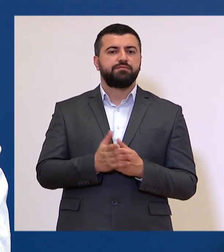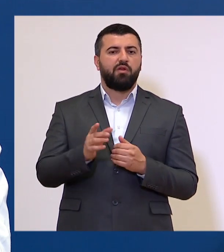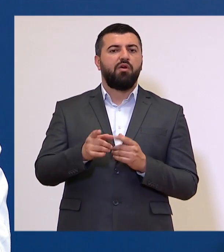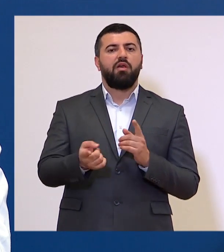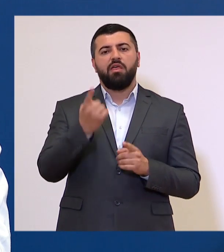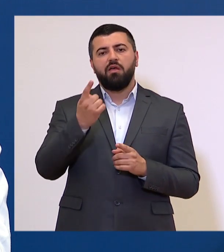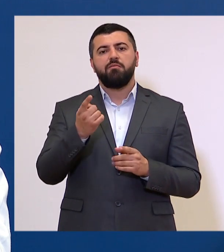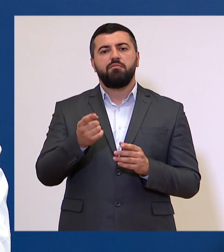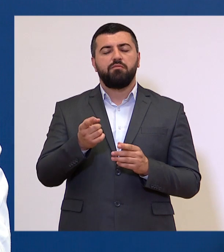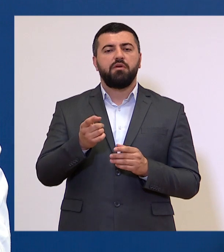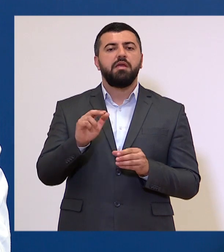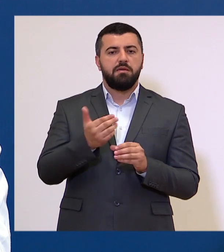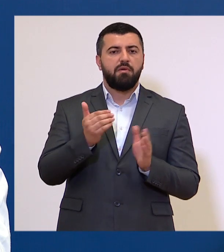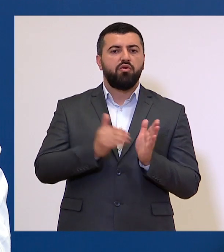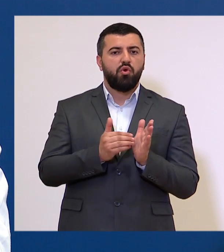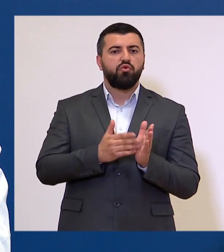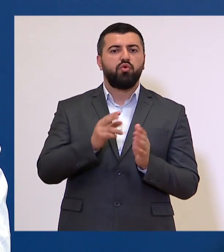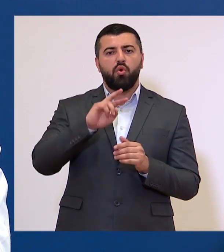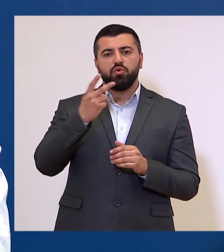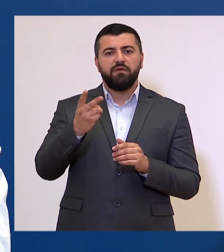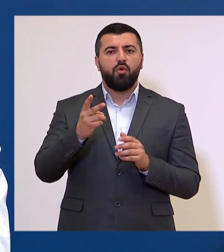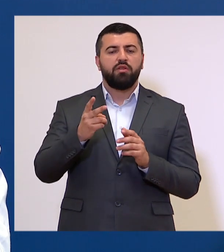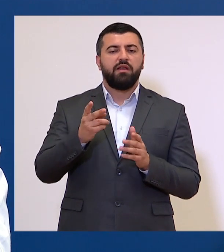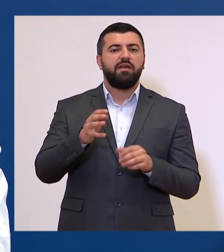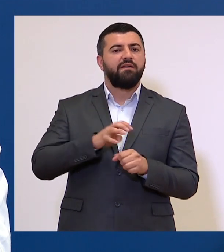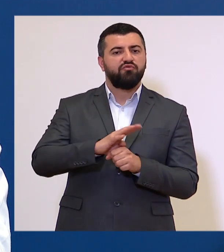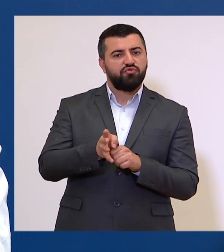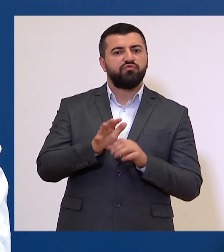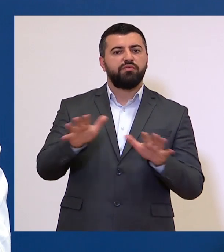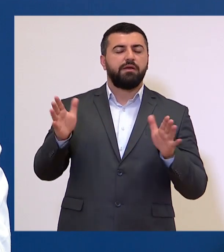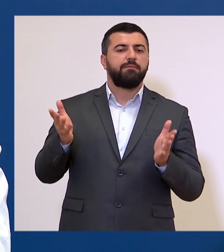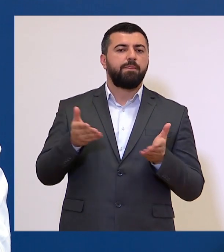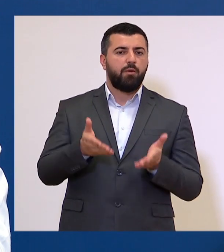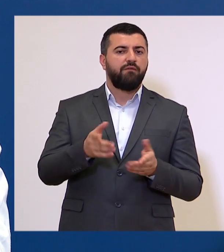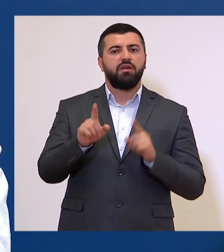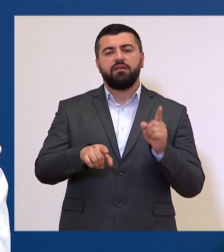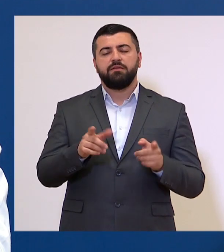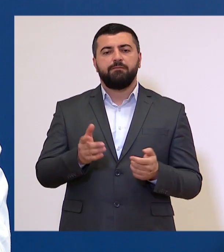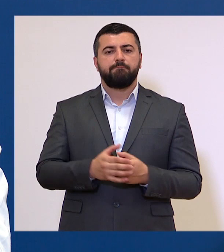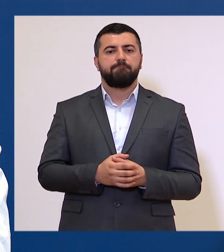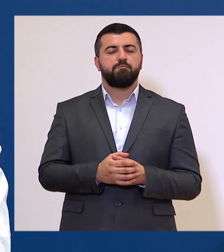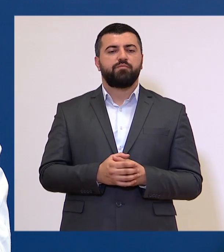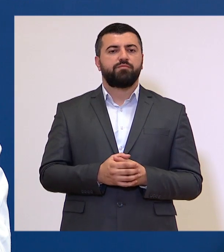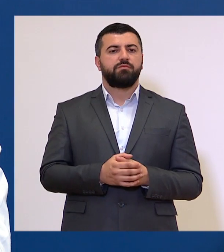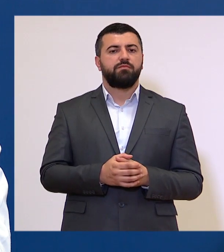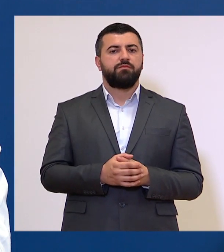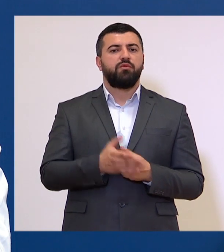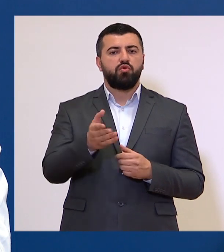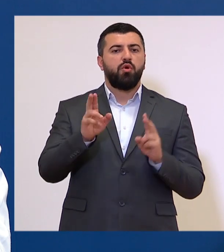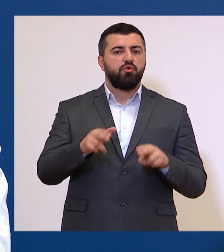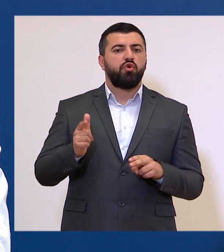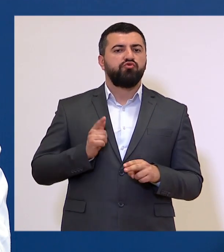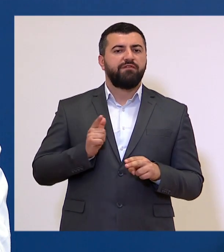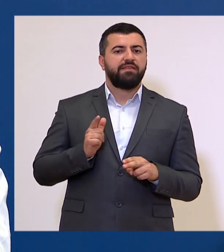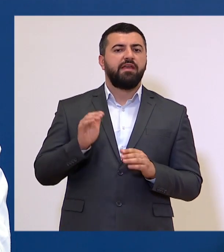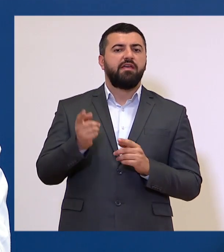jednom dijelu imati i odgovor u vidu infekcije ovim novim koronavirusom. To se može